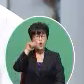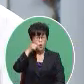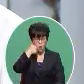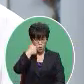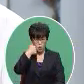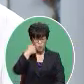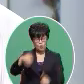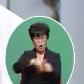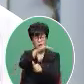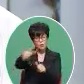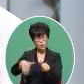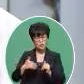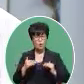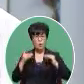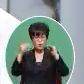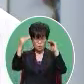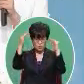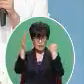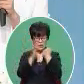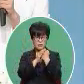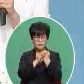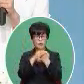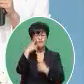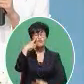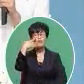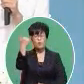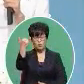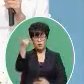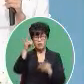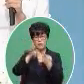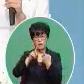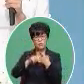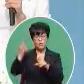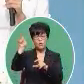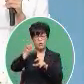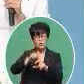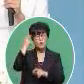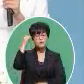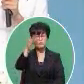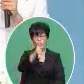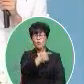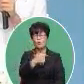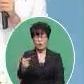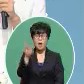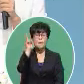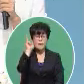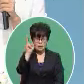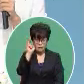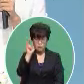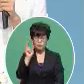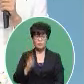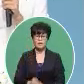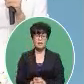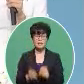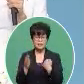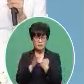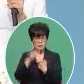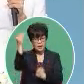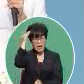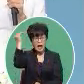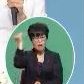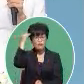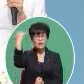또 샀기 때문에 친 부모에 대한 그리움의 가능했을 것 같아요 우리는 좀더 그래서 흰색 한국에 나와서